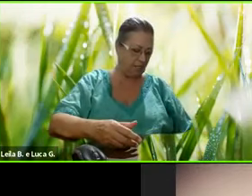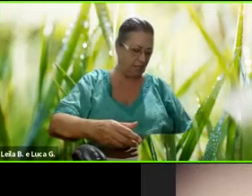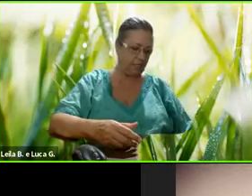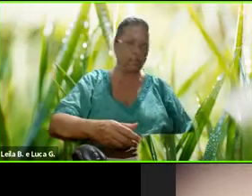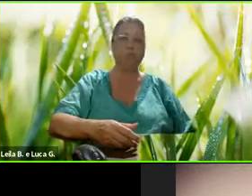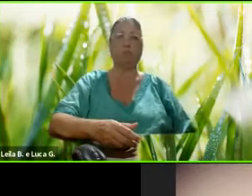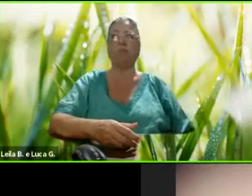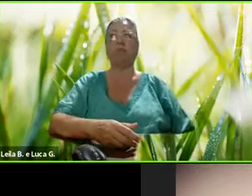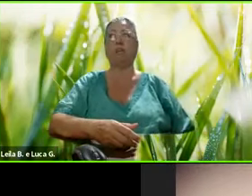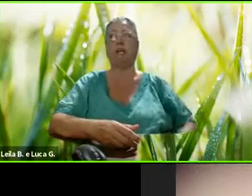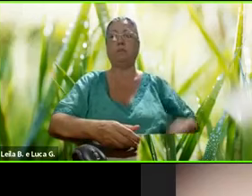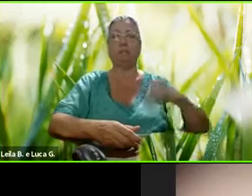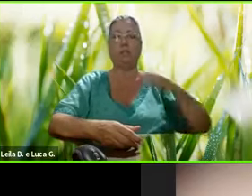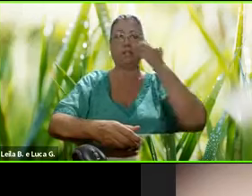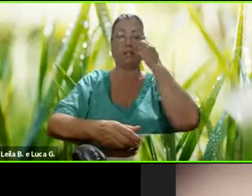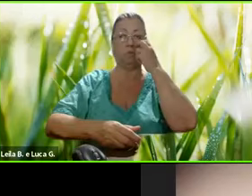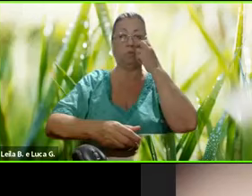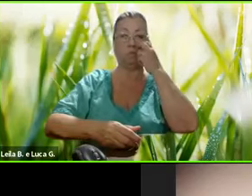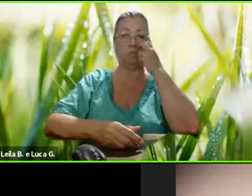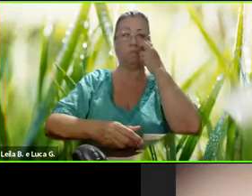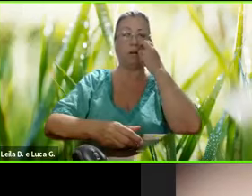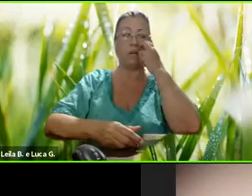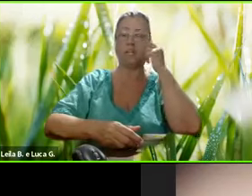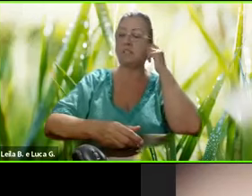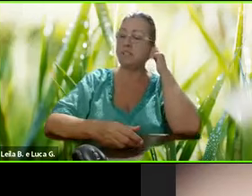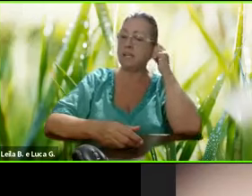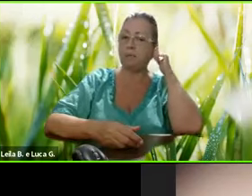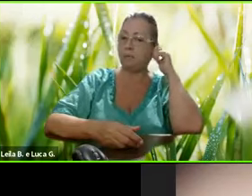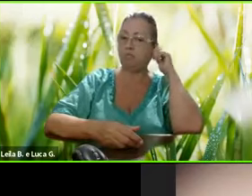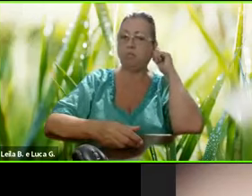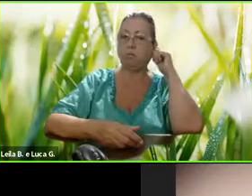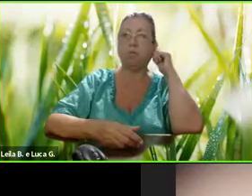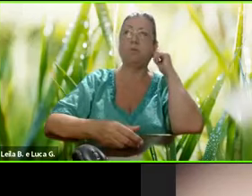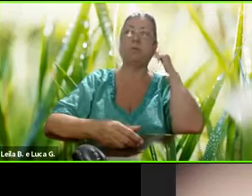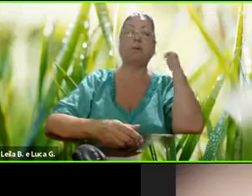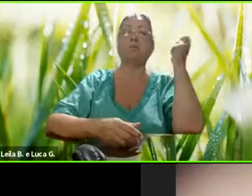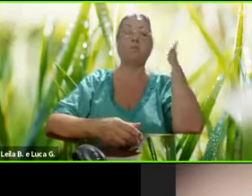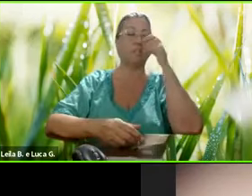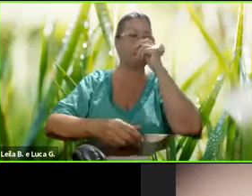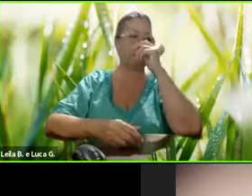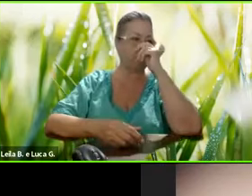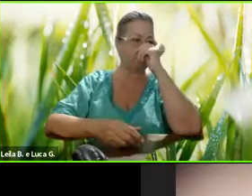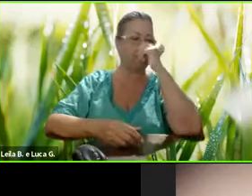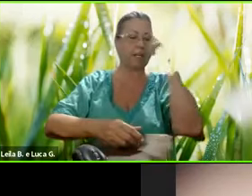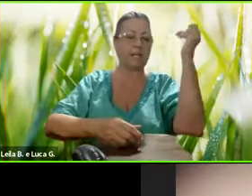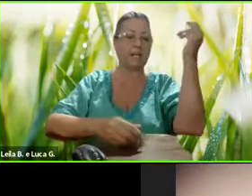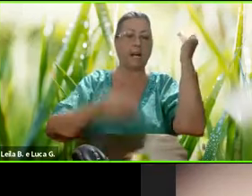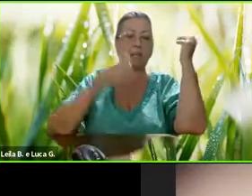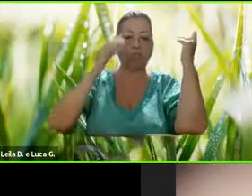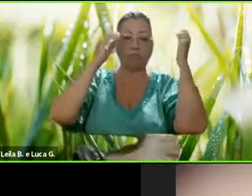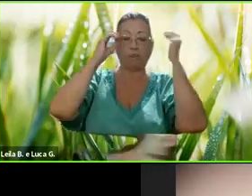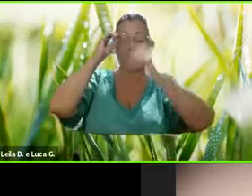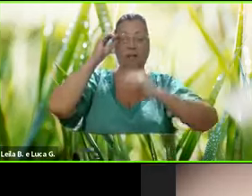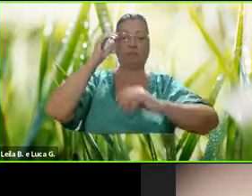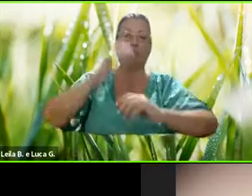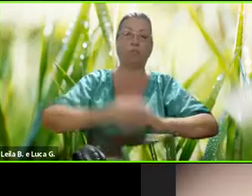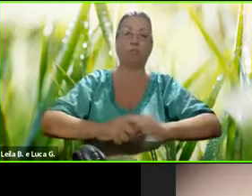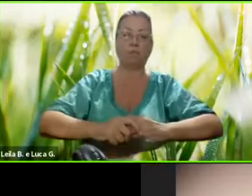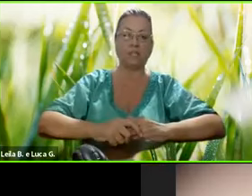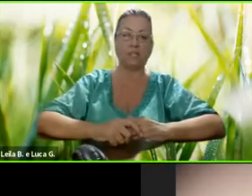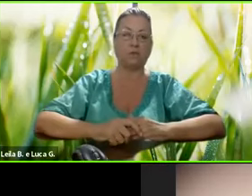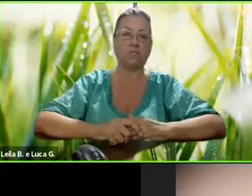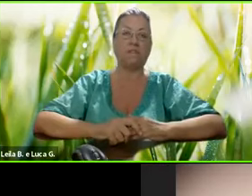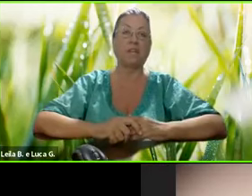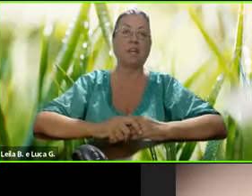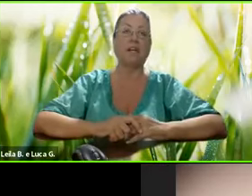portoghese. E io non ho avuto tempo di tradurlo, ma si capisce comunque che cosa che abbiamo già chiacchierato, già parlato